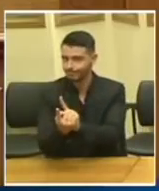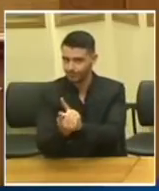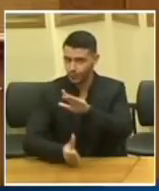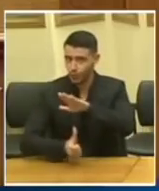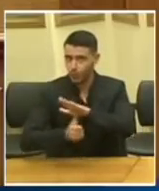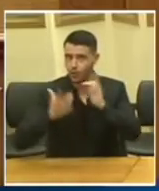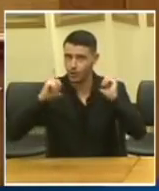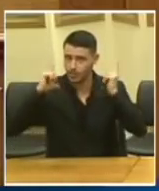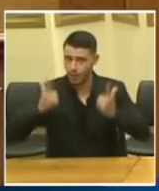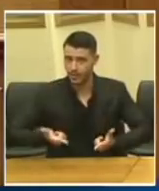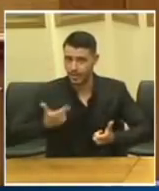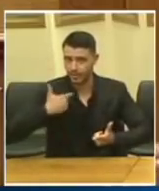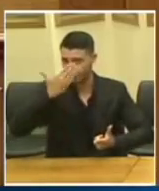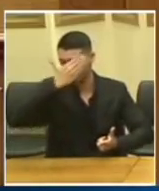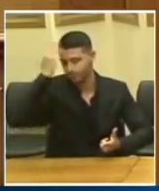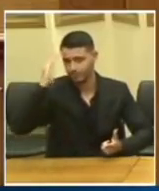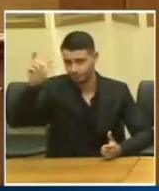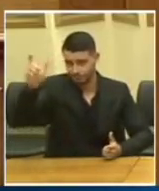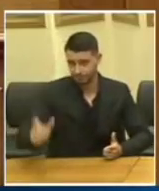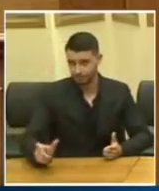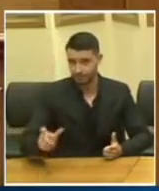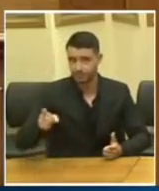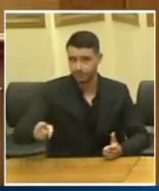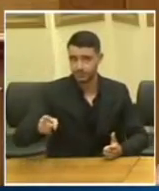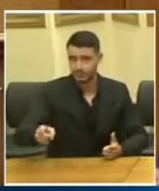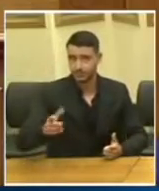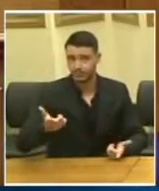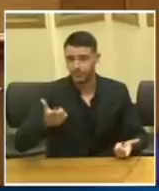στην απόπειρα αποσταθεροποίησης που προσπαθήσατε να στήσετε.